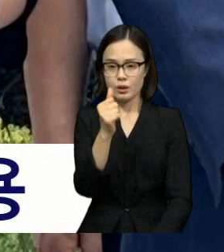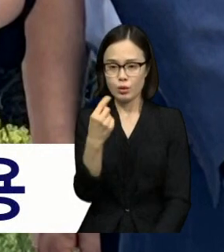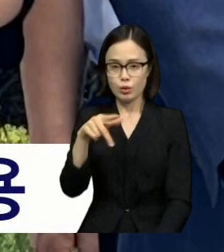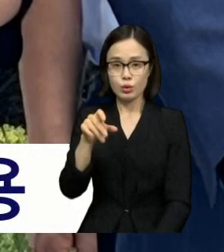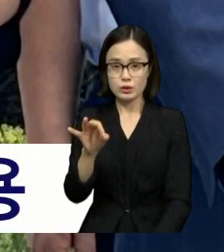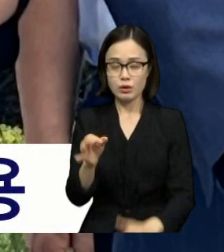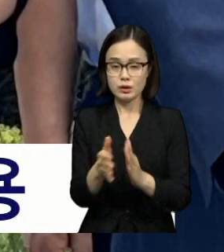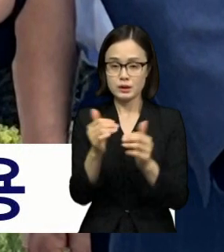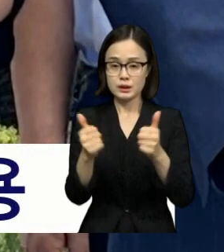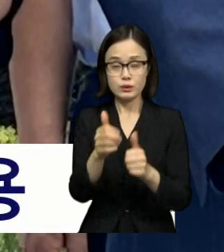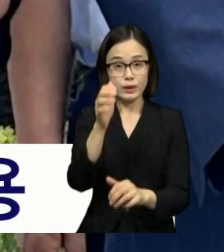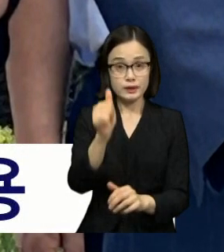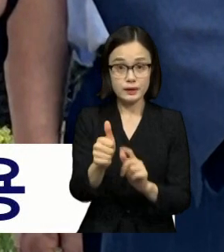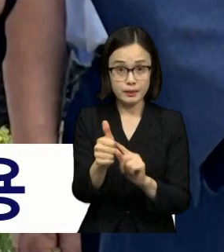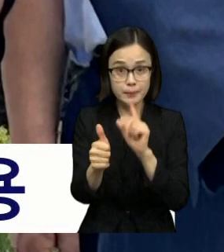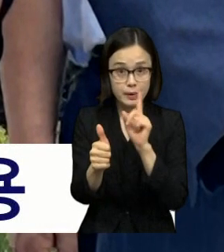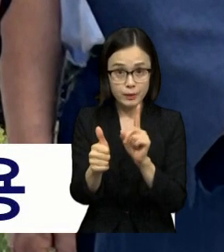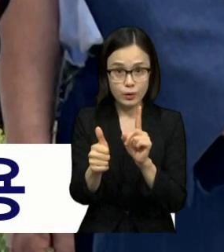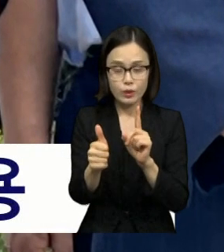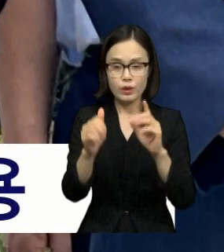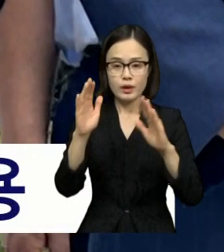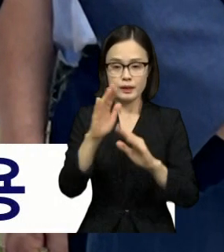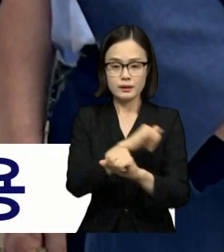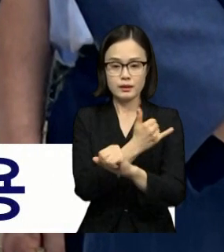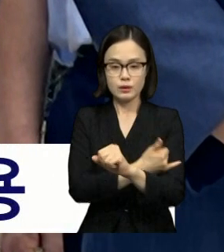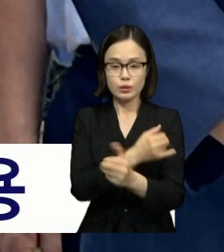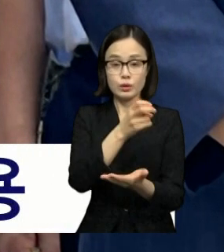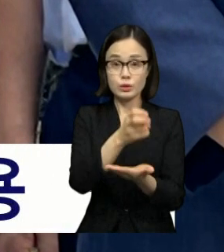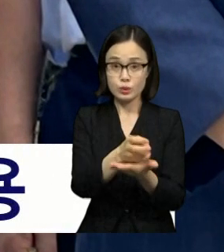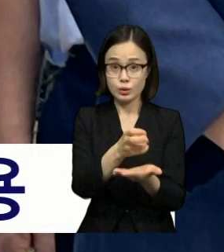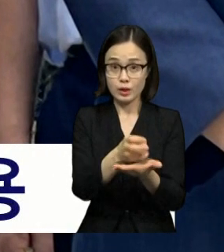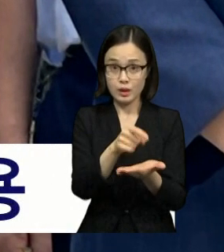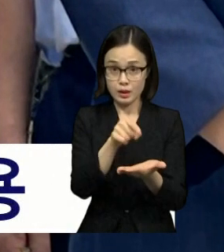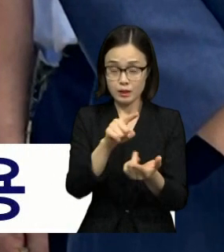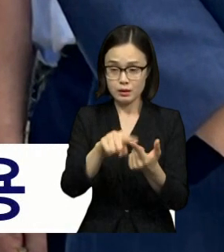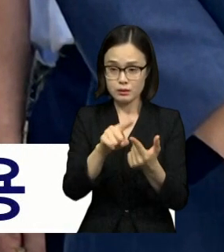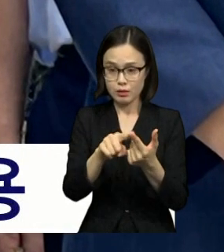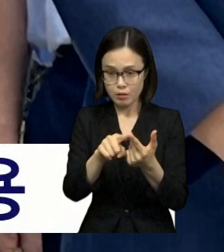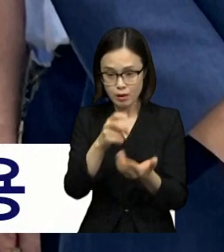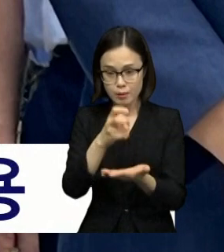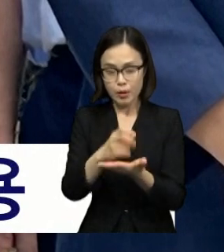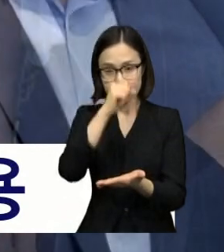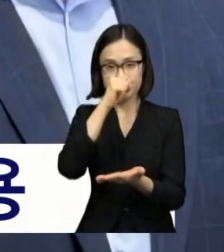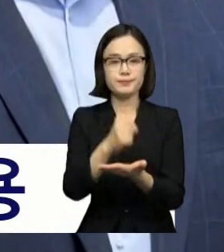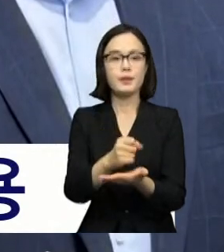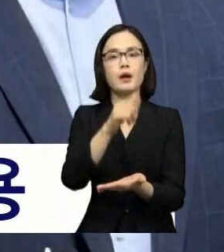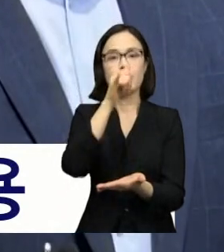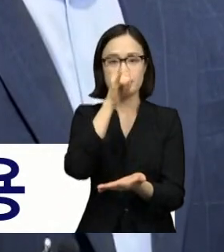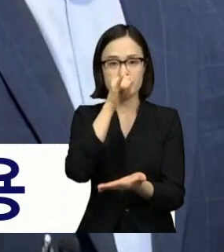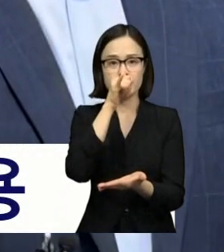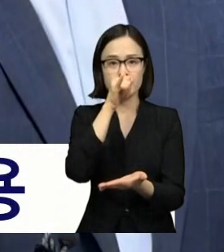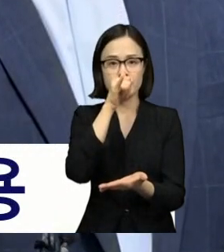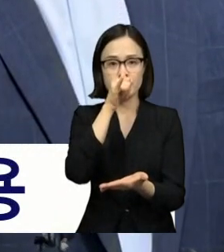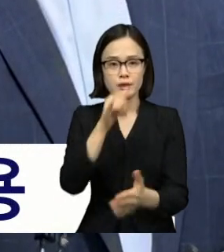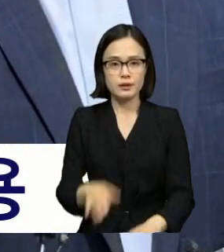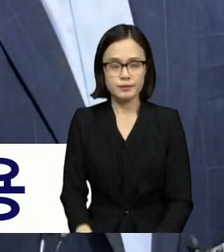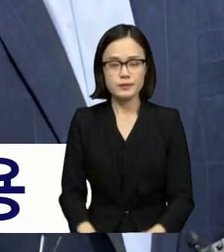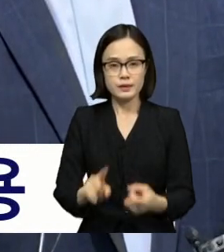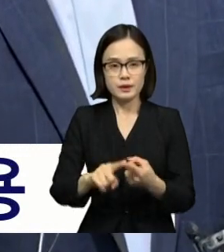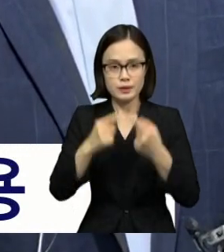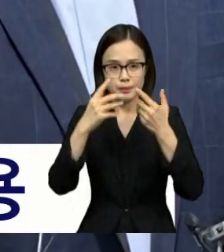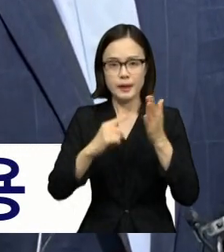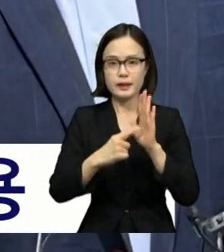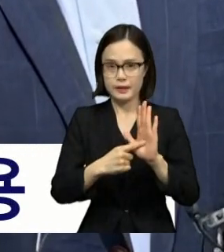의장은 학생 인권 조례 폐지 조례 아니 상위 법령에 저촉 됨이 없는 적법 타당한 법임을 밝히겠다고